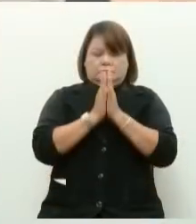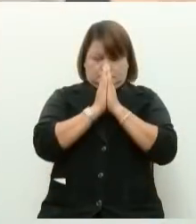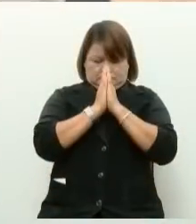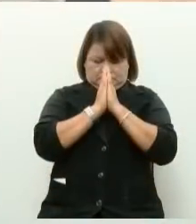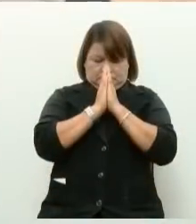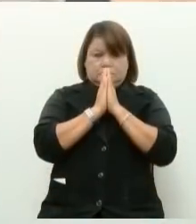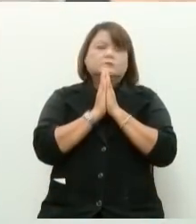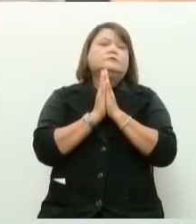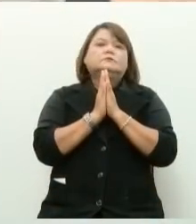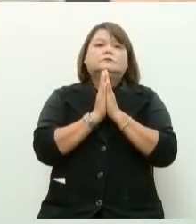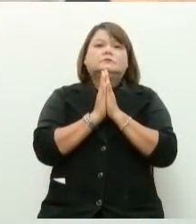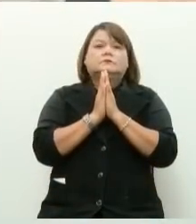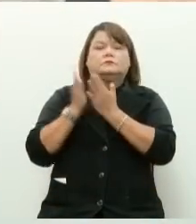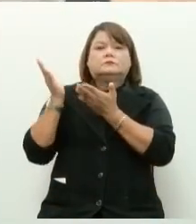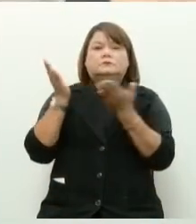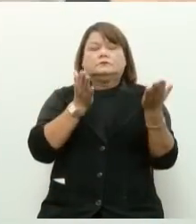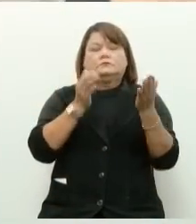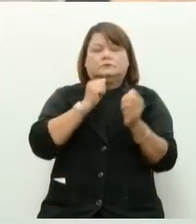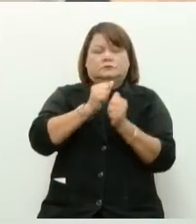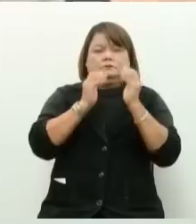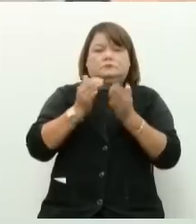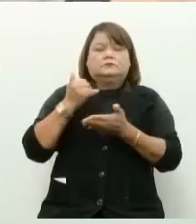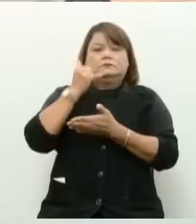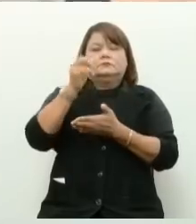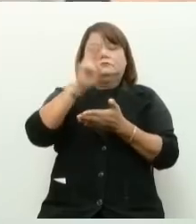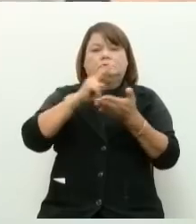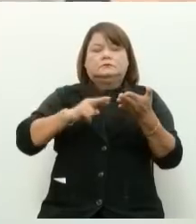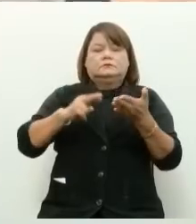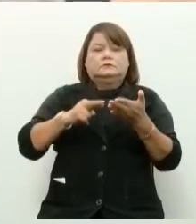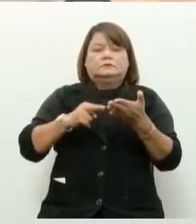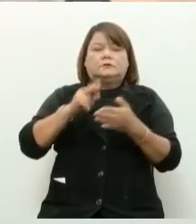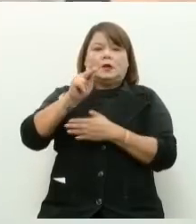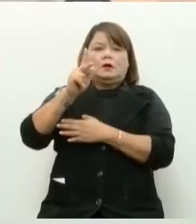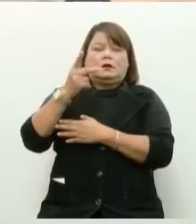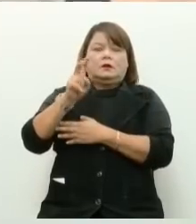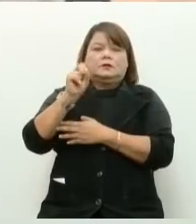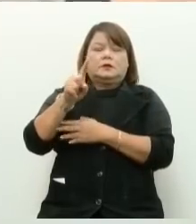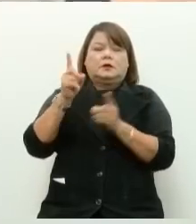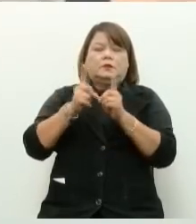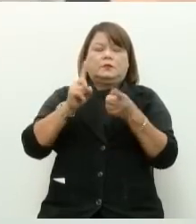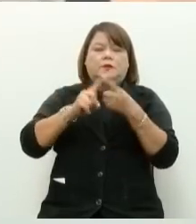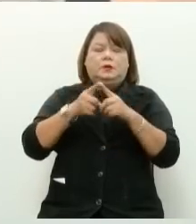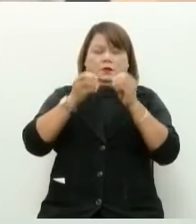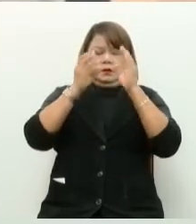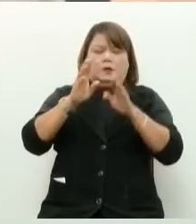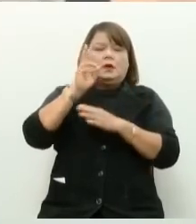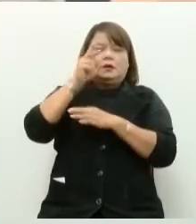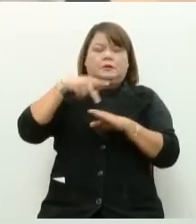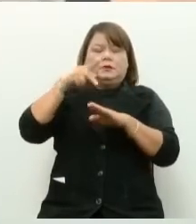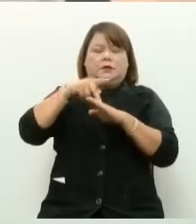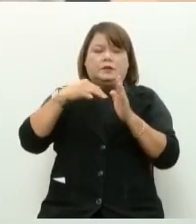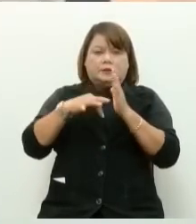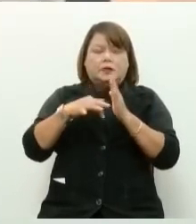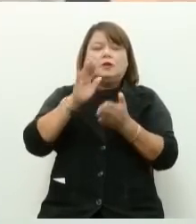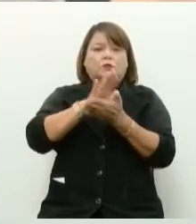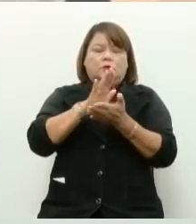สวัสดีค่ะขอต้อนรับทุกท่านเข้าสู่รายการกคศพบเพื่อนครูเพื่อให้เขตพื้นที่การศึกษาและโรงเรียน